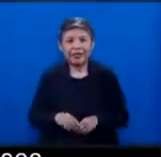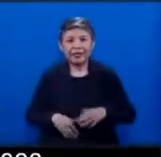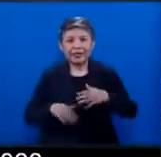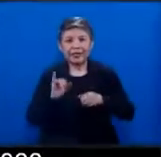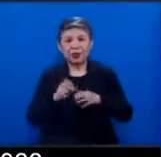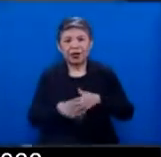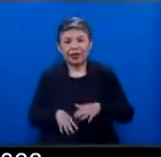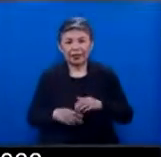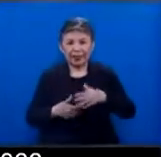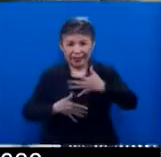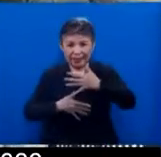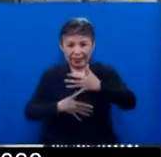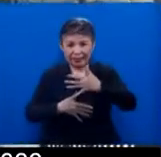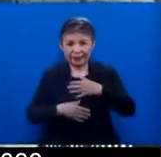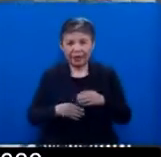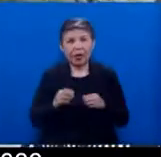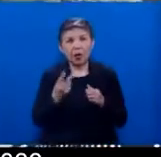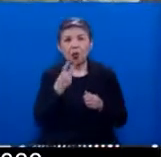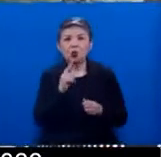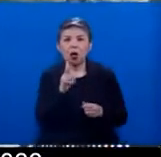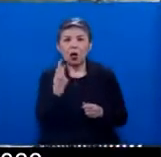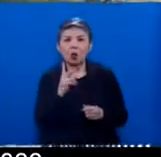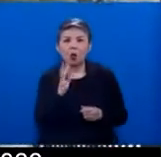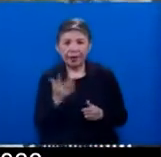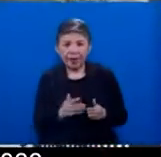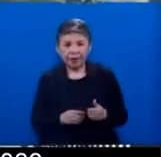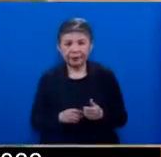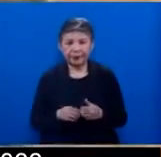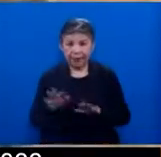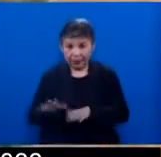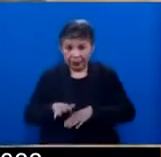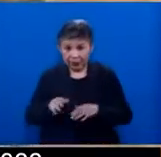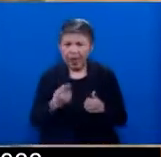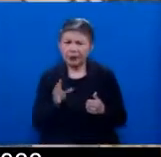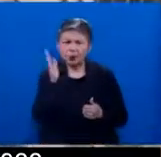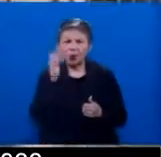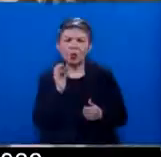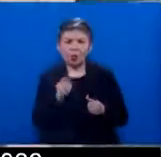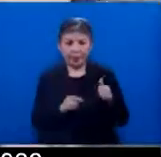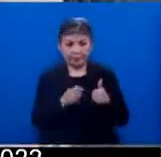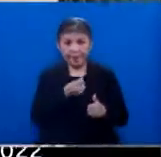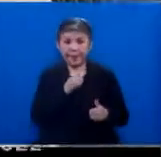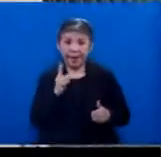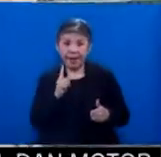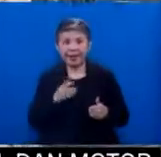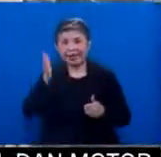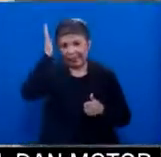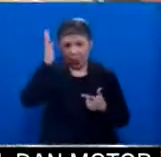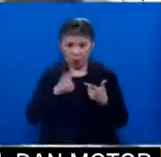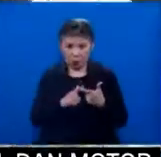Salvador. Berdasarkan warna, terdapat dua jenis iguana El Salvador yang ia budidayakan, yakni warna merah dan hijau.